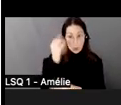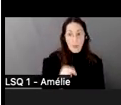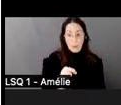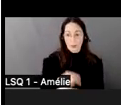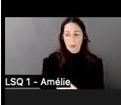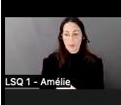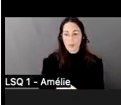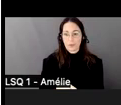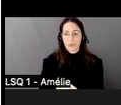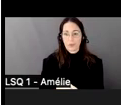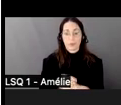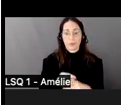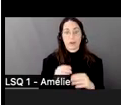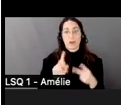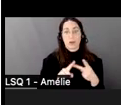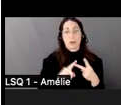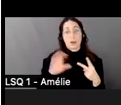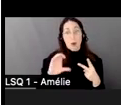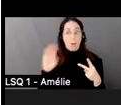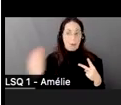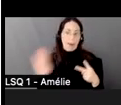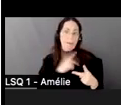est suivi de la Colombie-Britannique.